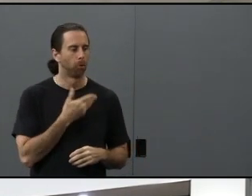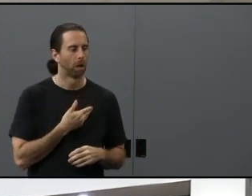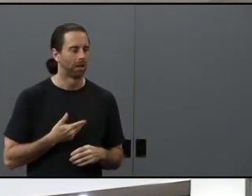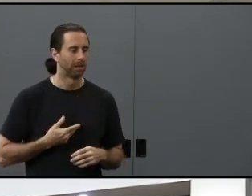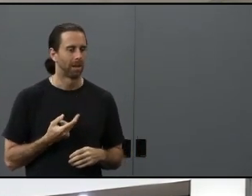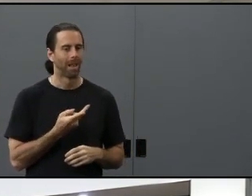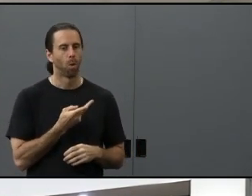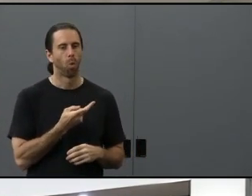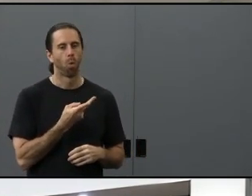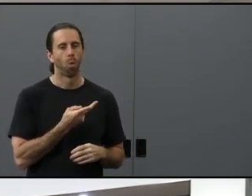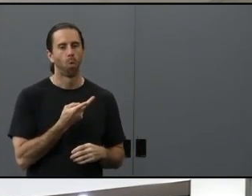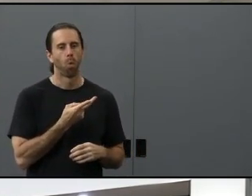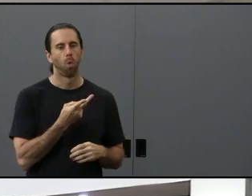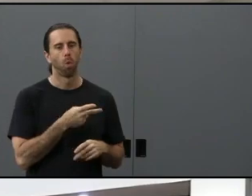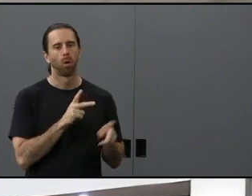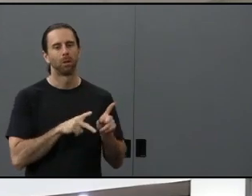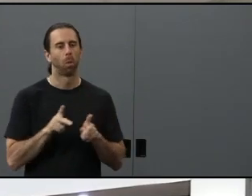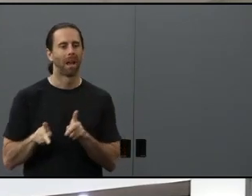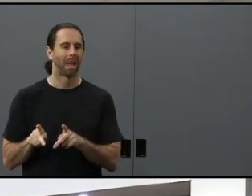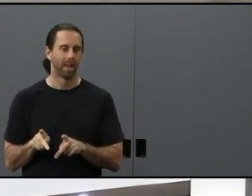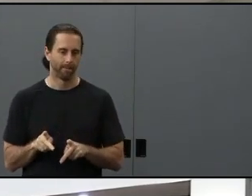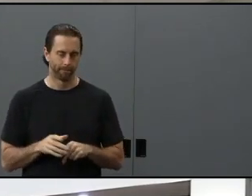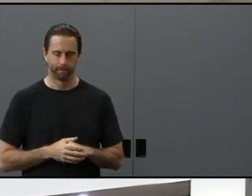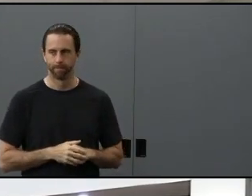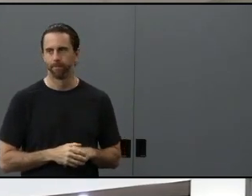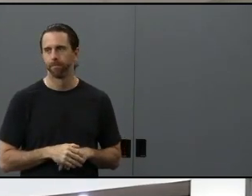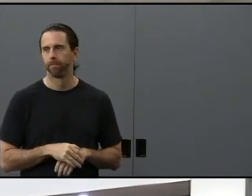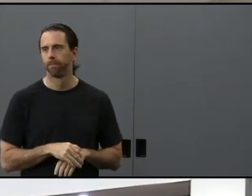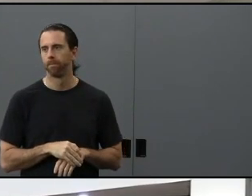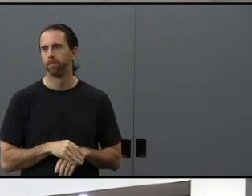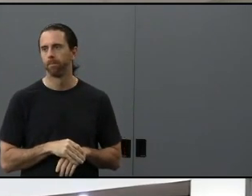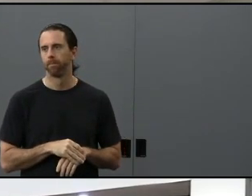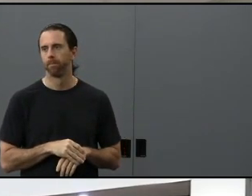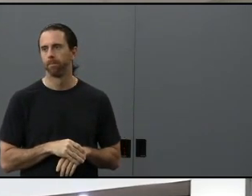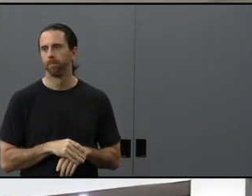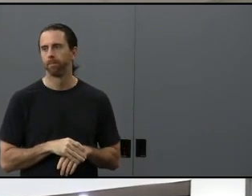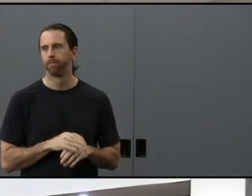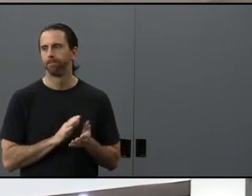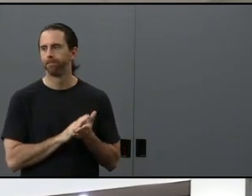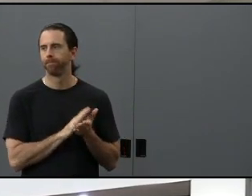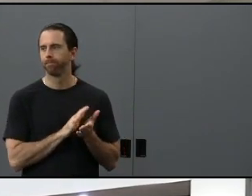deux citoyens et citoyennes de la ville de Repentin une note